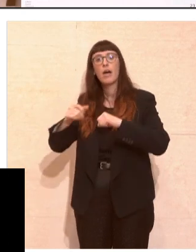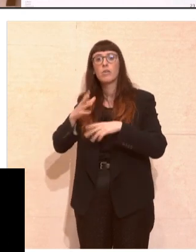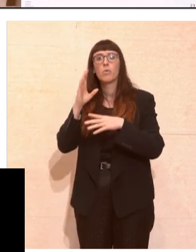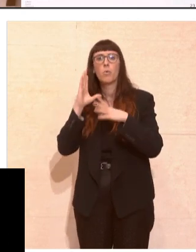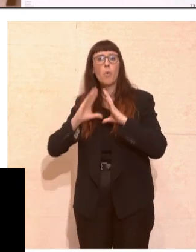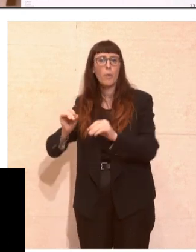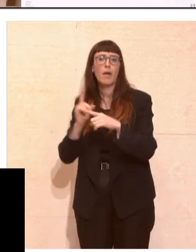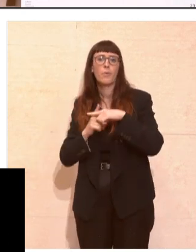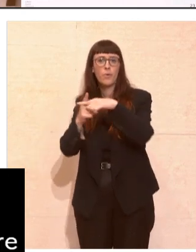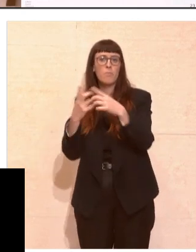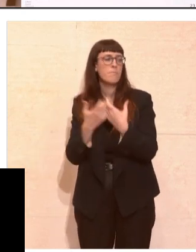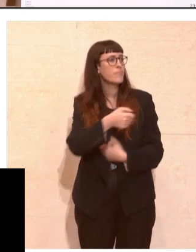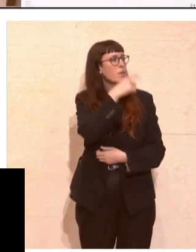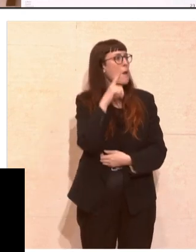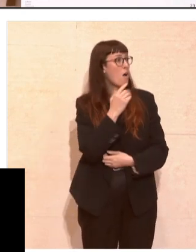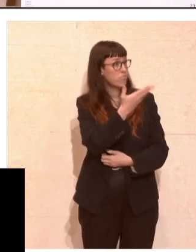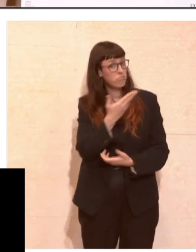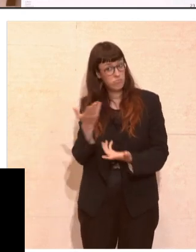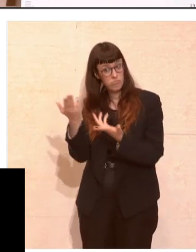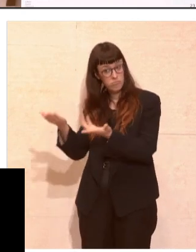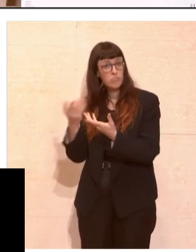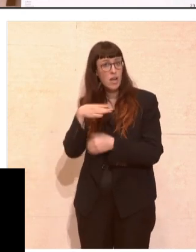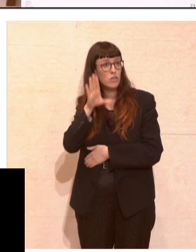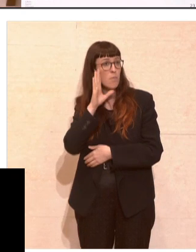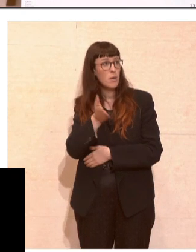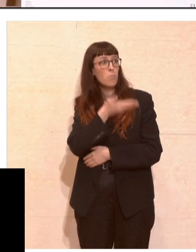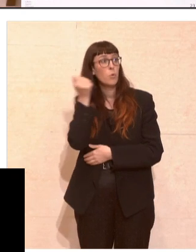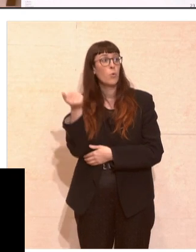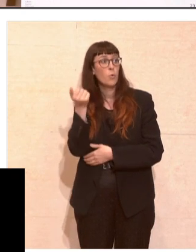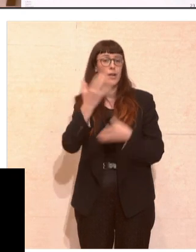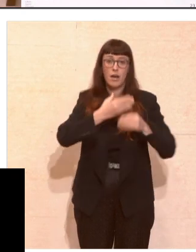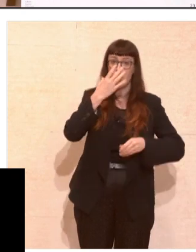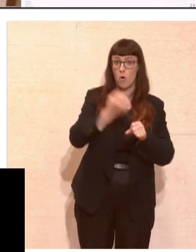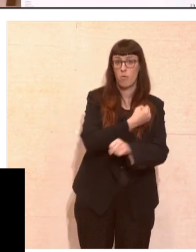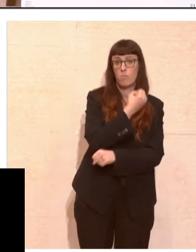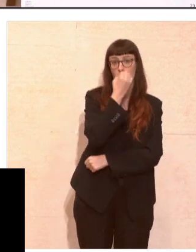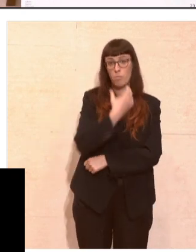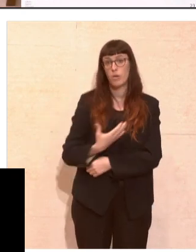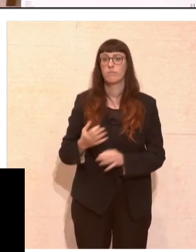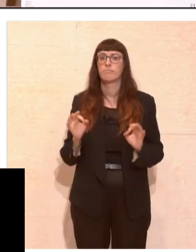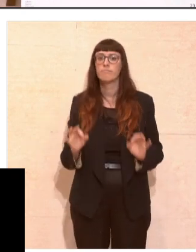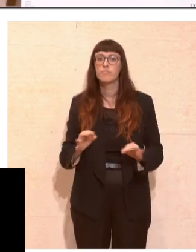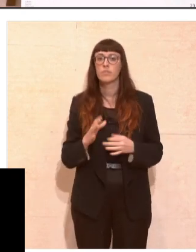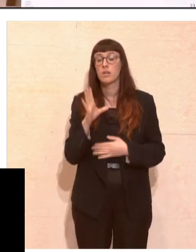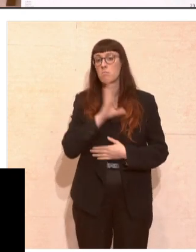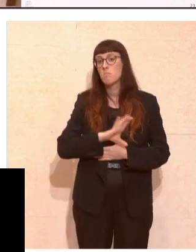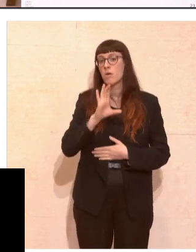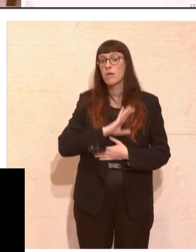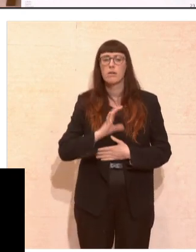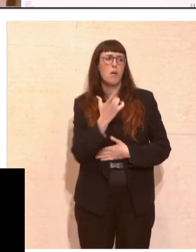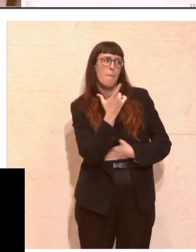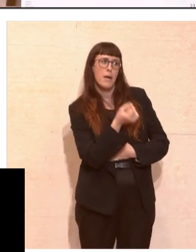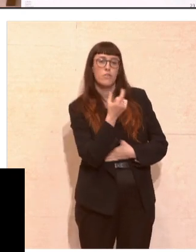si vous souhaitez que votre enfant réussisse bien en classe, bien, aidez-nous à vous aider également. Donc, il faut vraiment créer une espèce de